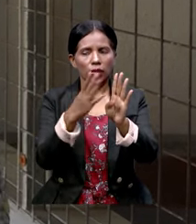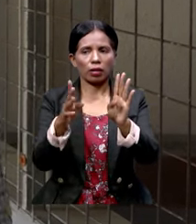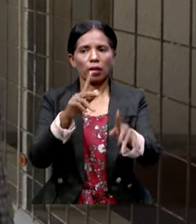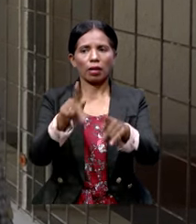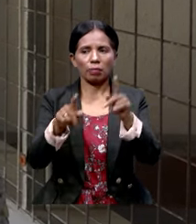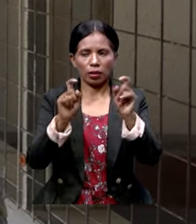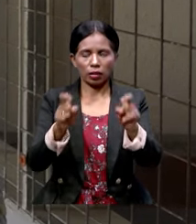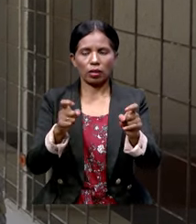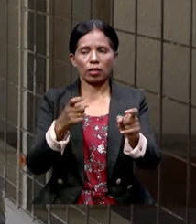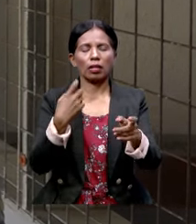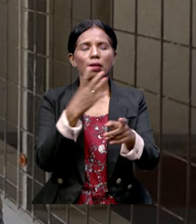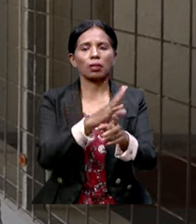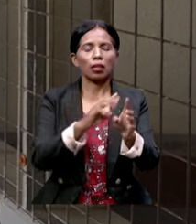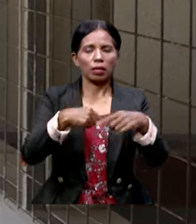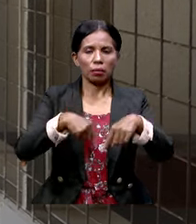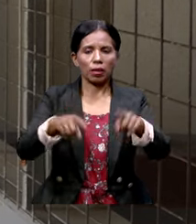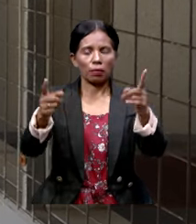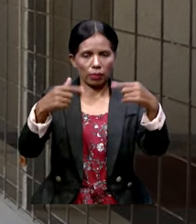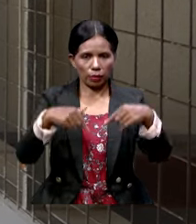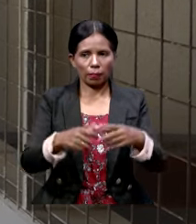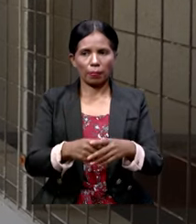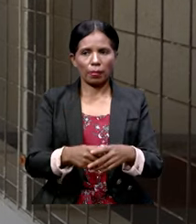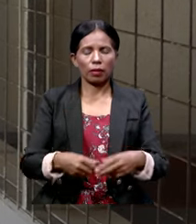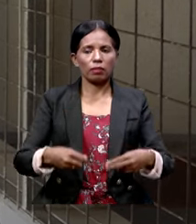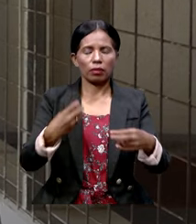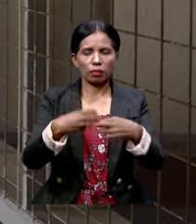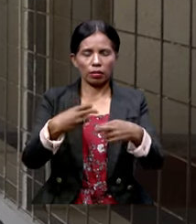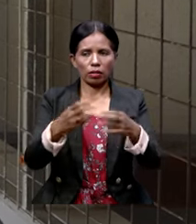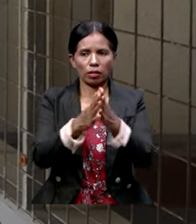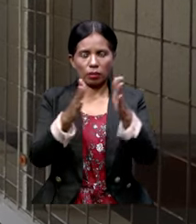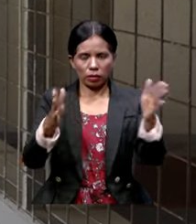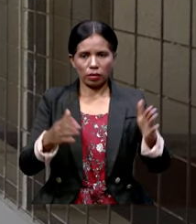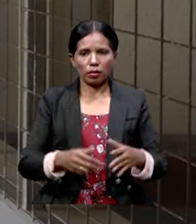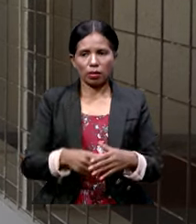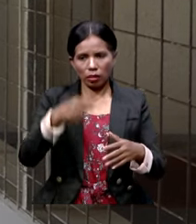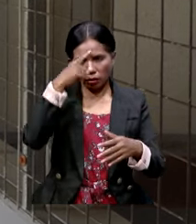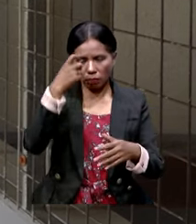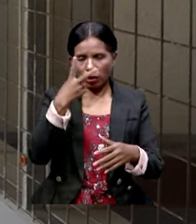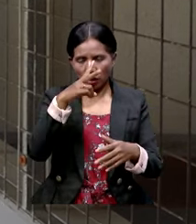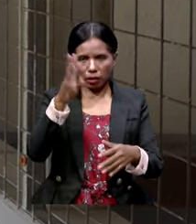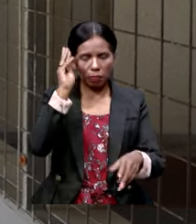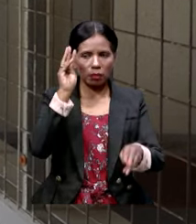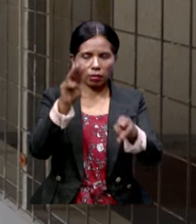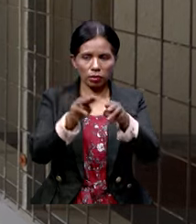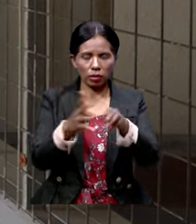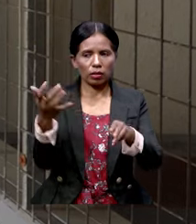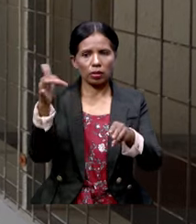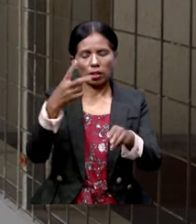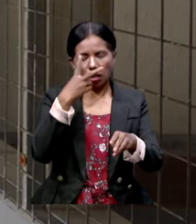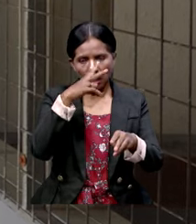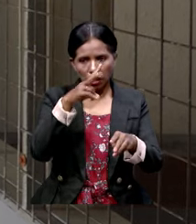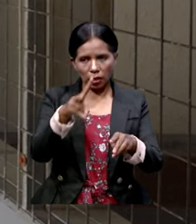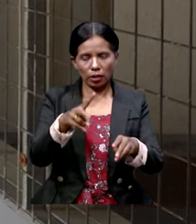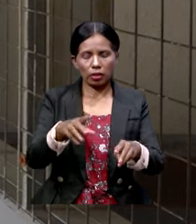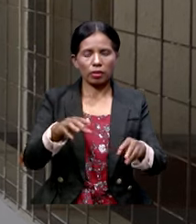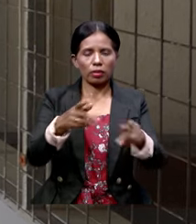tengke taka loke. Antau ida ne fo implicação. Tambah are maun sira bin sira akompanya rasi ke